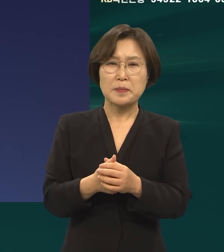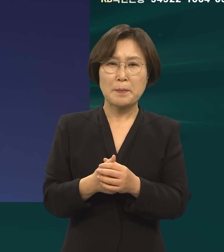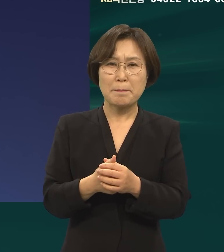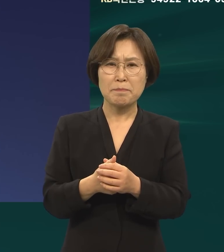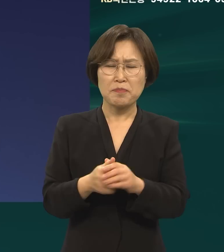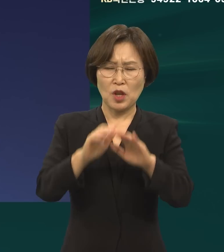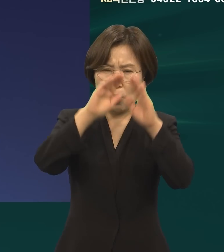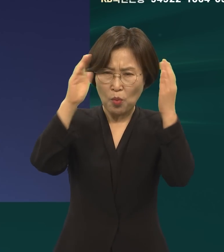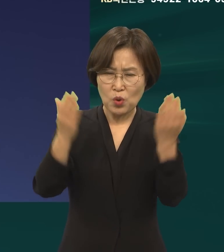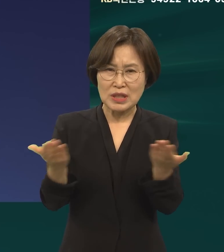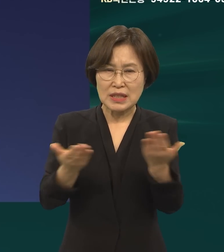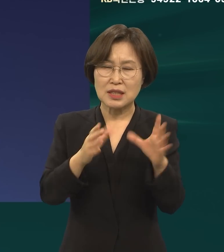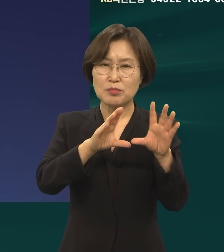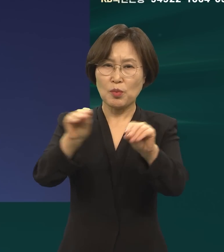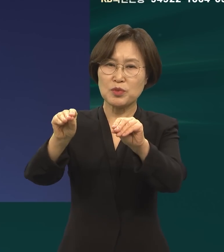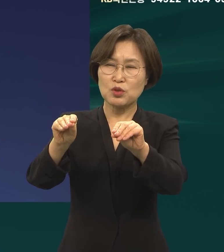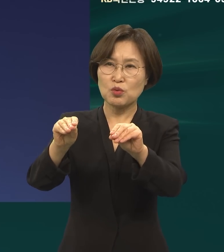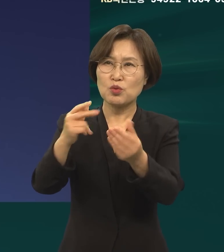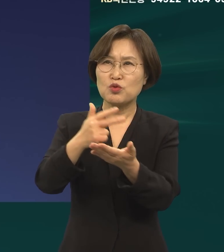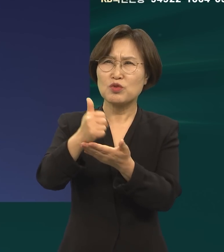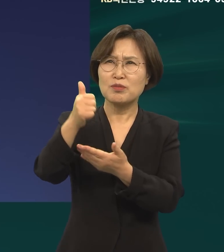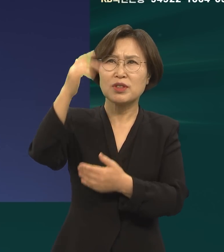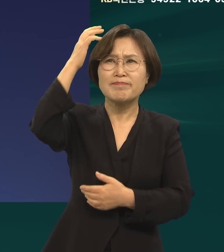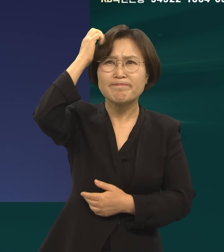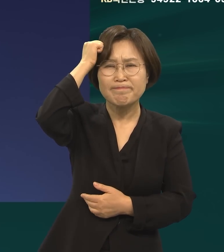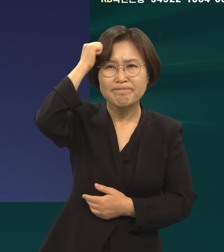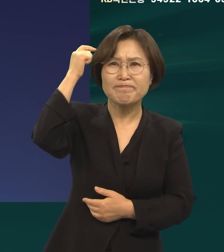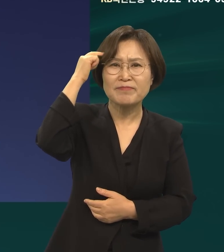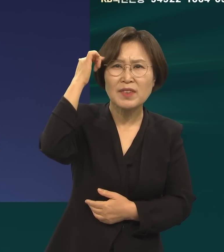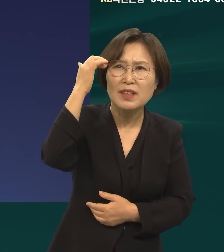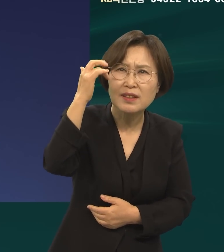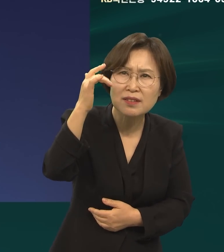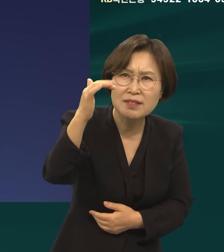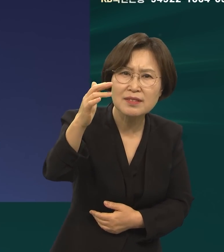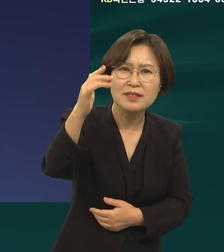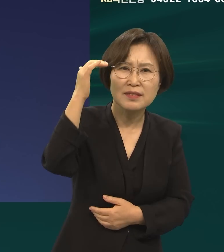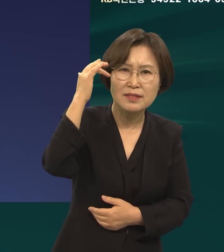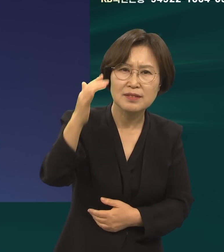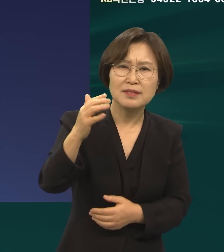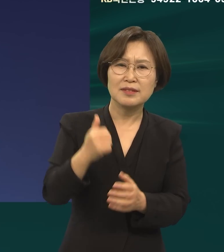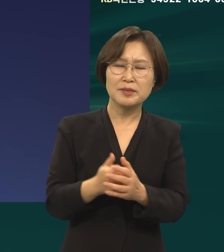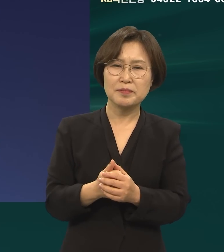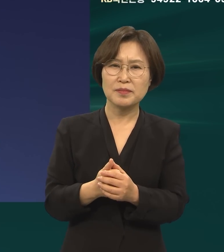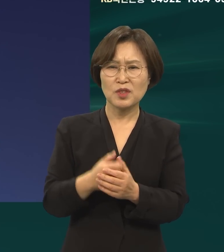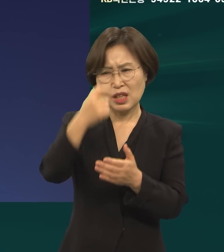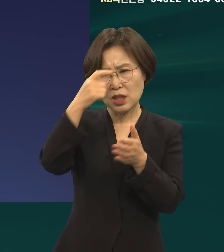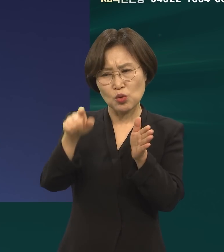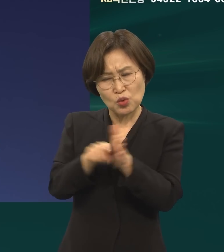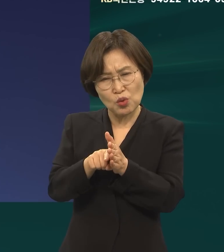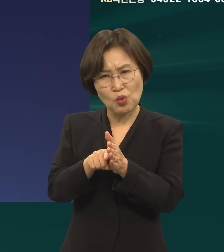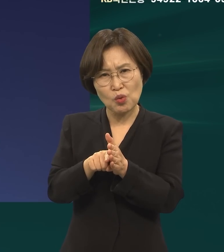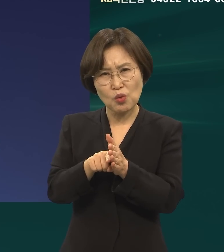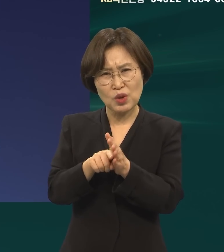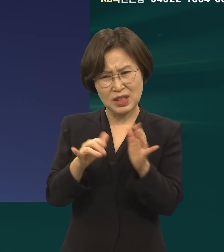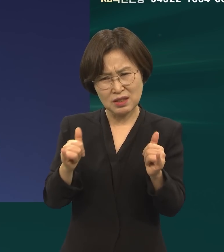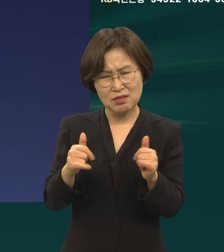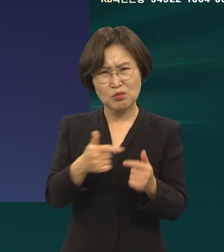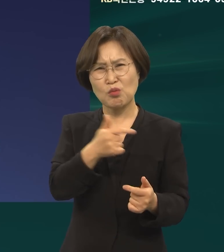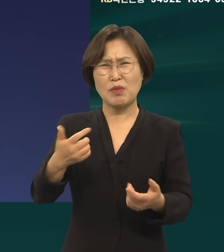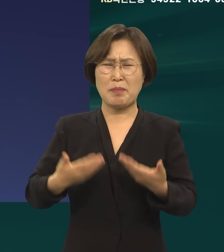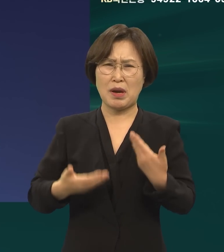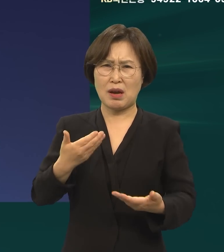것을 멈추고 주님을 기억하는 날이다. 이게 그립다는 거예요. 우리 개신교인들은 너무 바쁘대요.